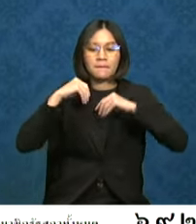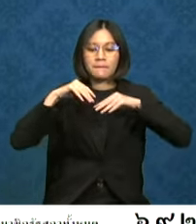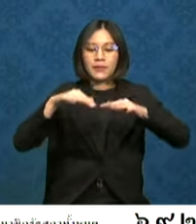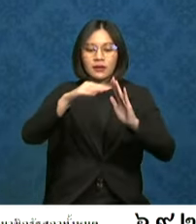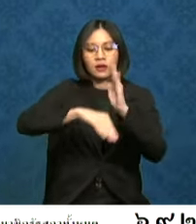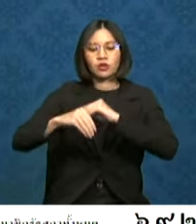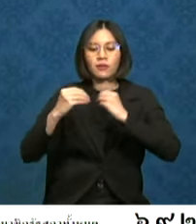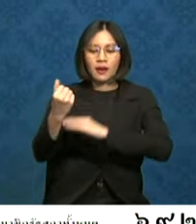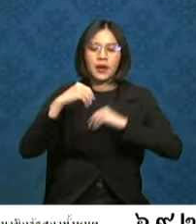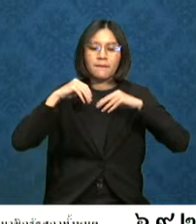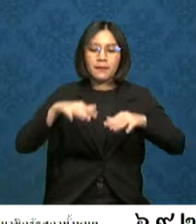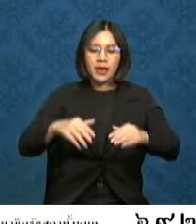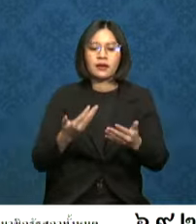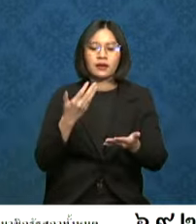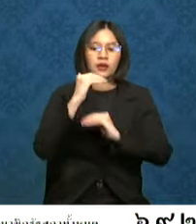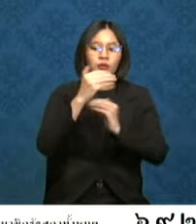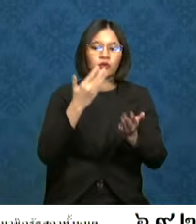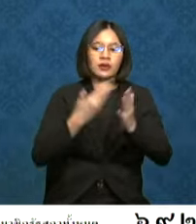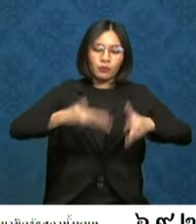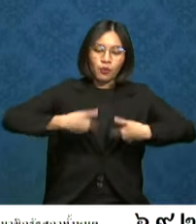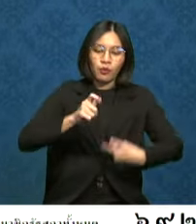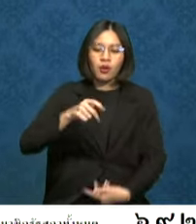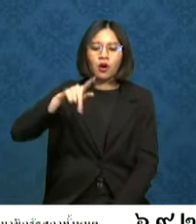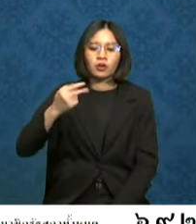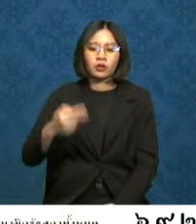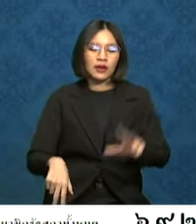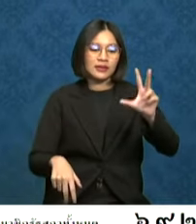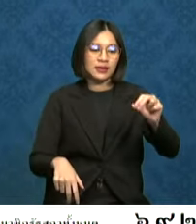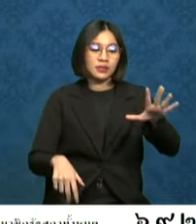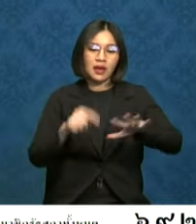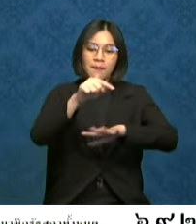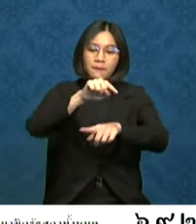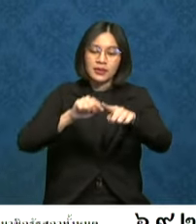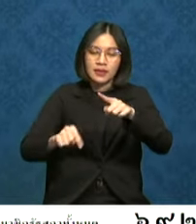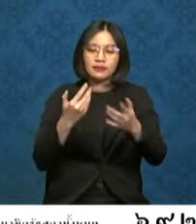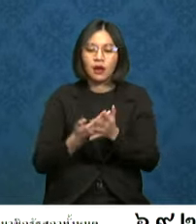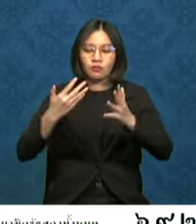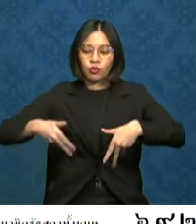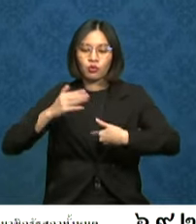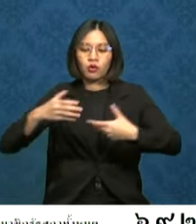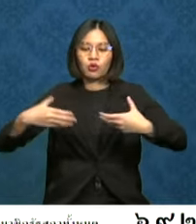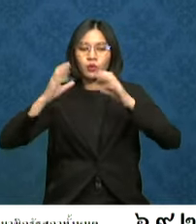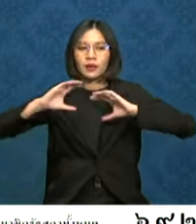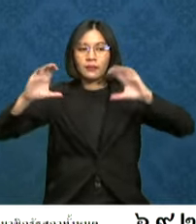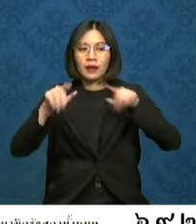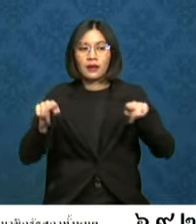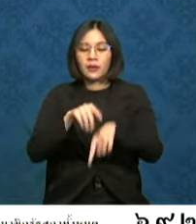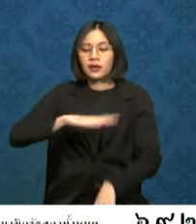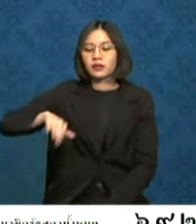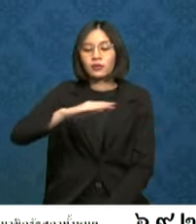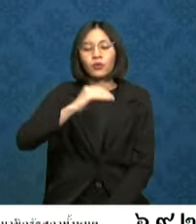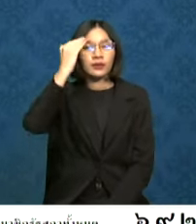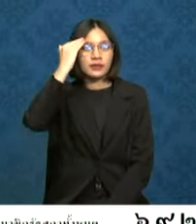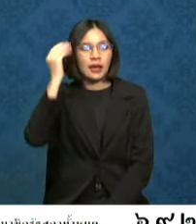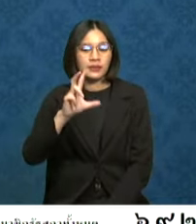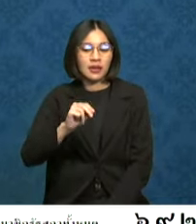ตอนแ af- hundredได้กำหนดรายได้ของ อ.B. Torอยู่ที่ 35%ของรายได้ของรัฐบาลอยางที่ทกท่านก็รู้กันด